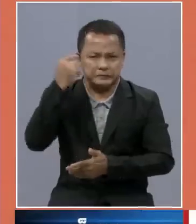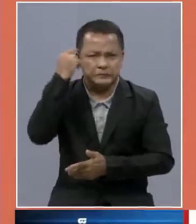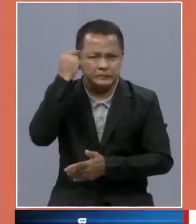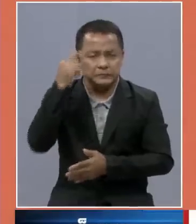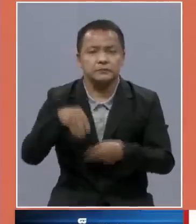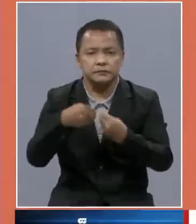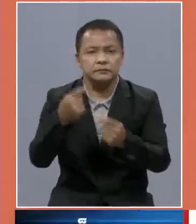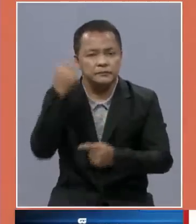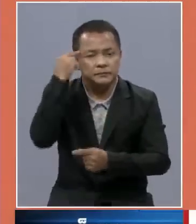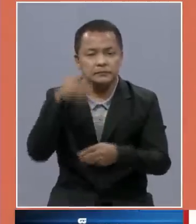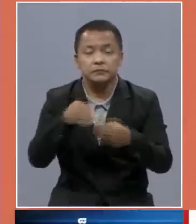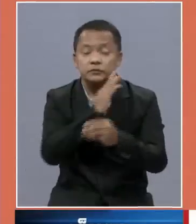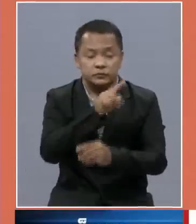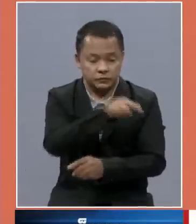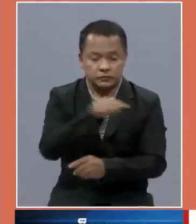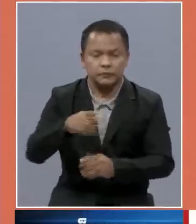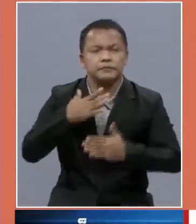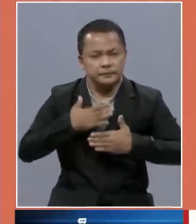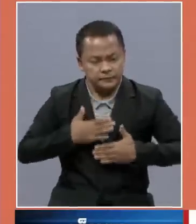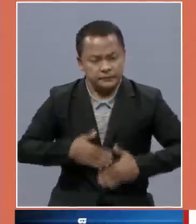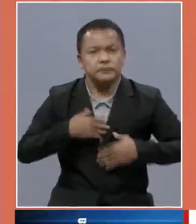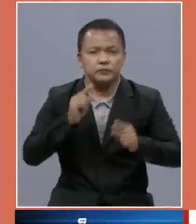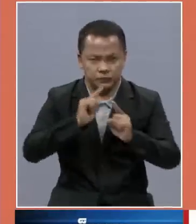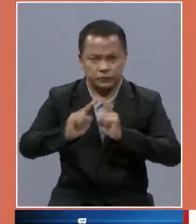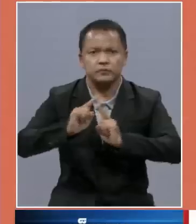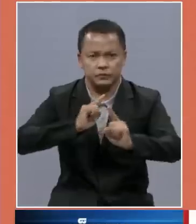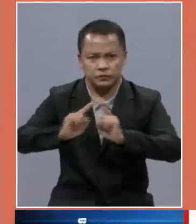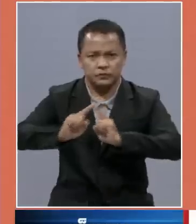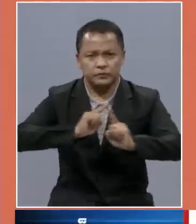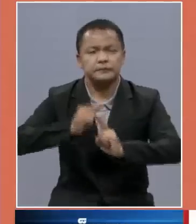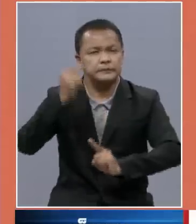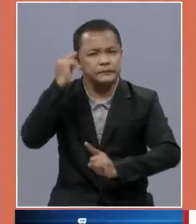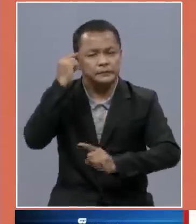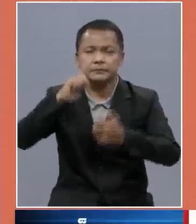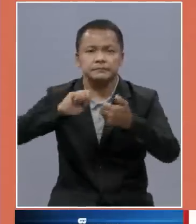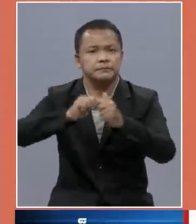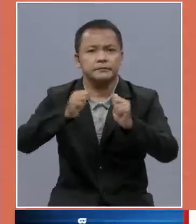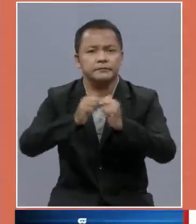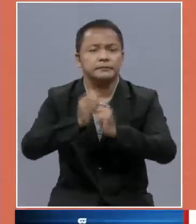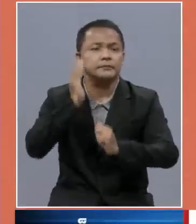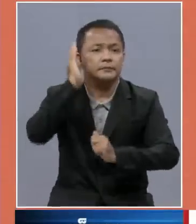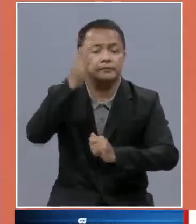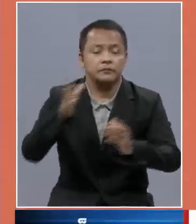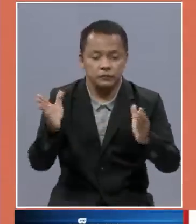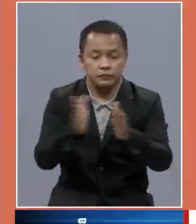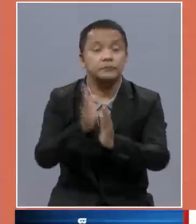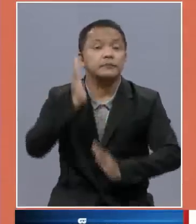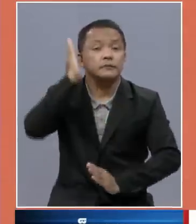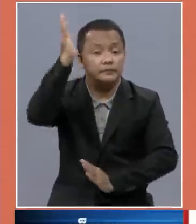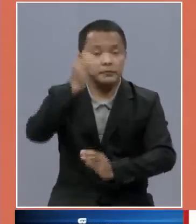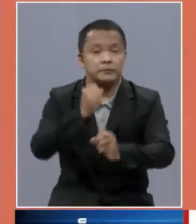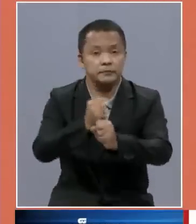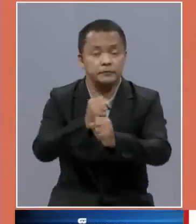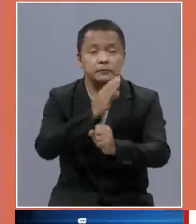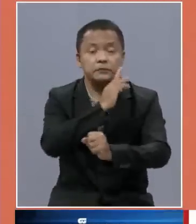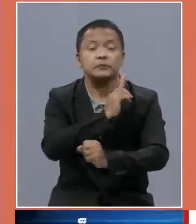ครับว่าถ้าเกิดทั้งสองฝ่ายอารมณ์เย็นลงมีการพูดคุยกันไม่คิดว่าเรื่องนี้จะเป็นปัญหาต่อภาพรวมการทำงานในอนาคตนะครับซึ่งห